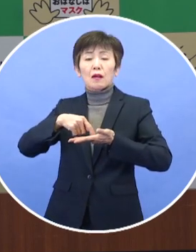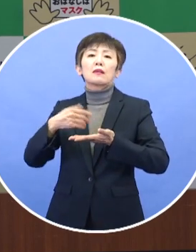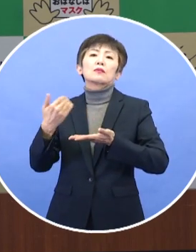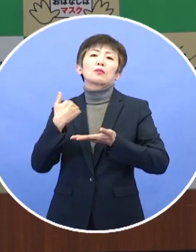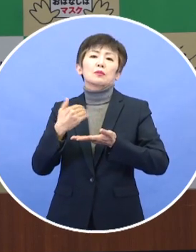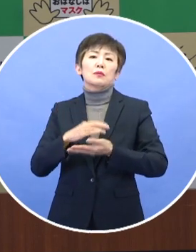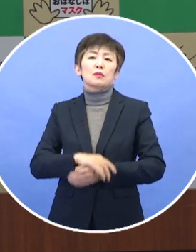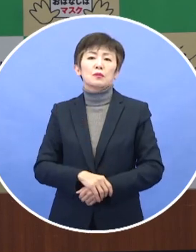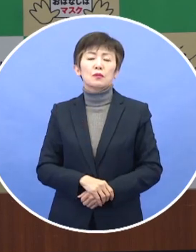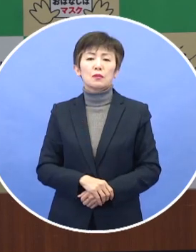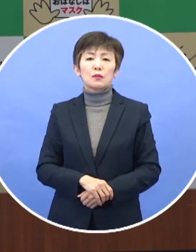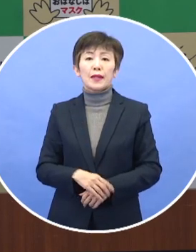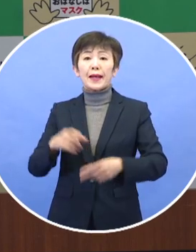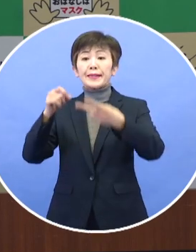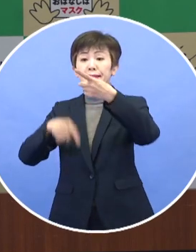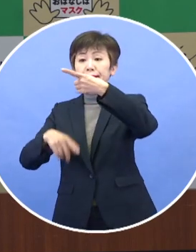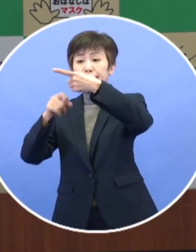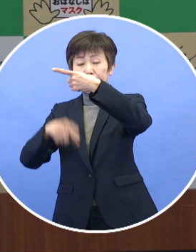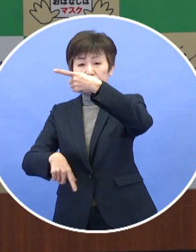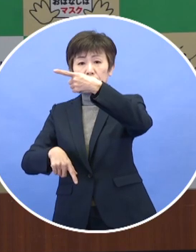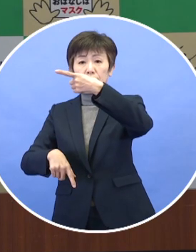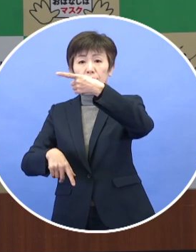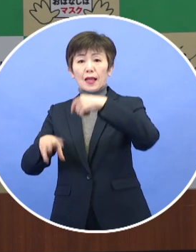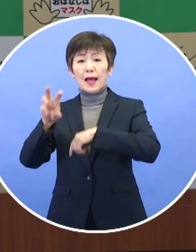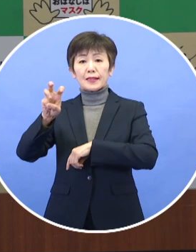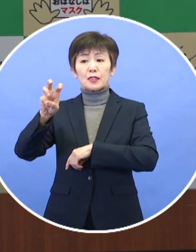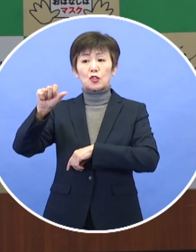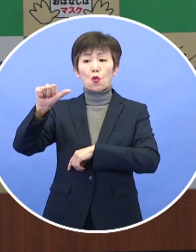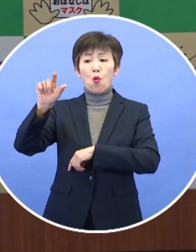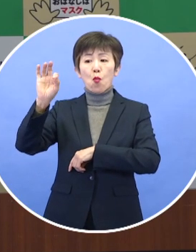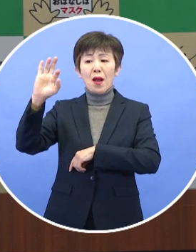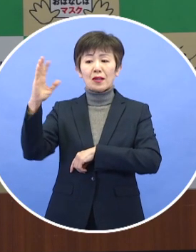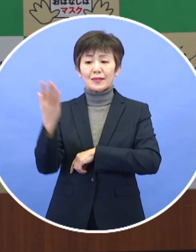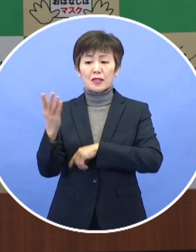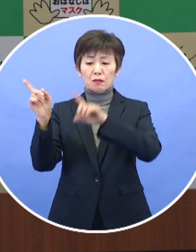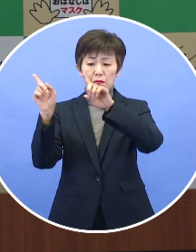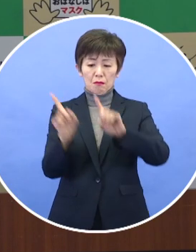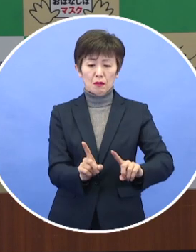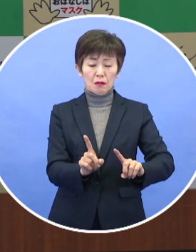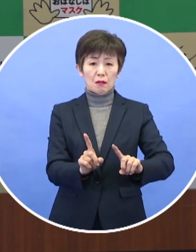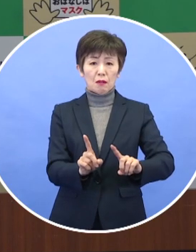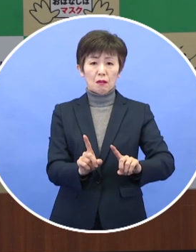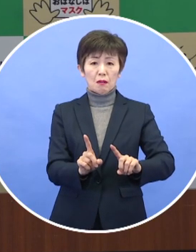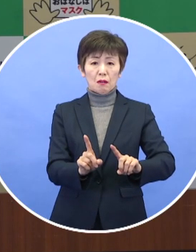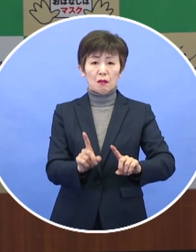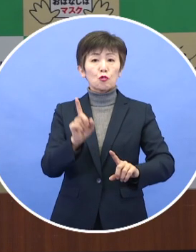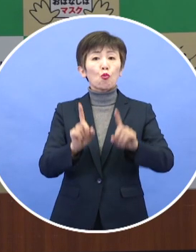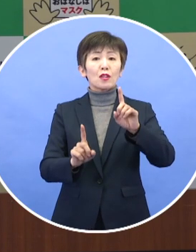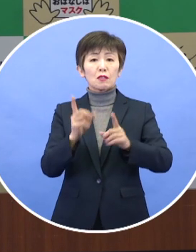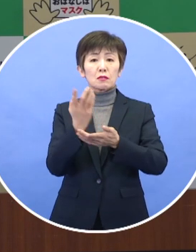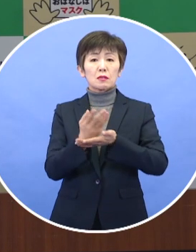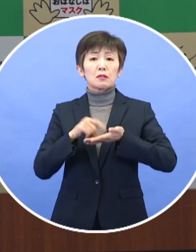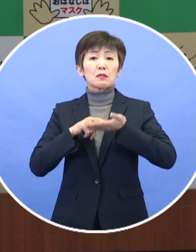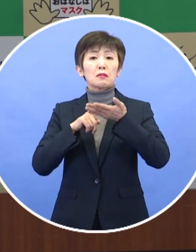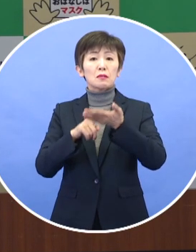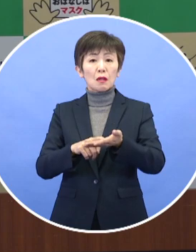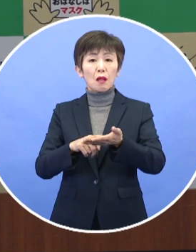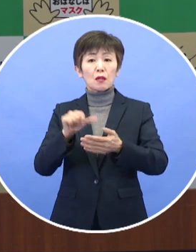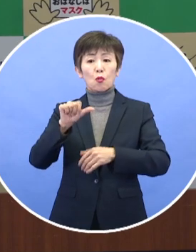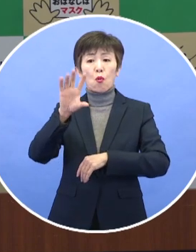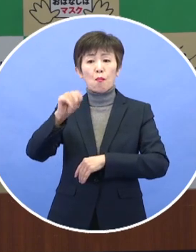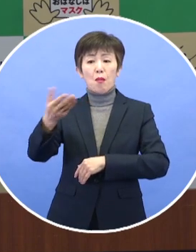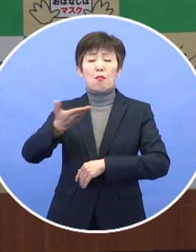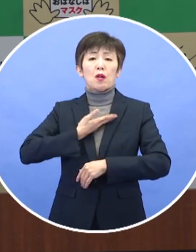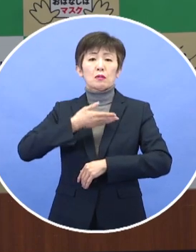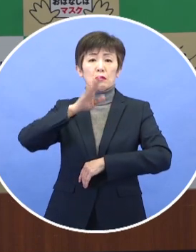ば、1月が 35% の減少だったんで、とりあえず申請して5万円いただ